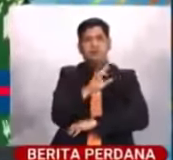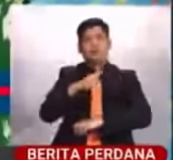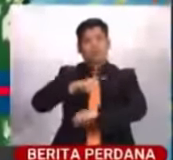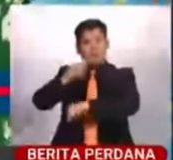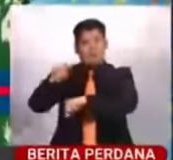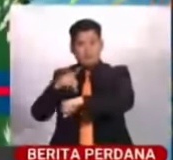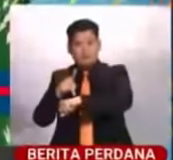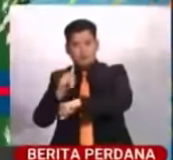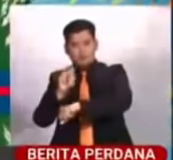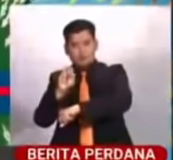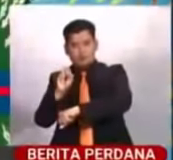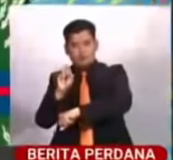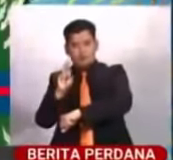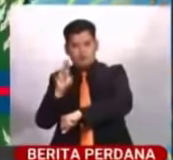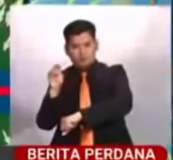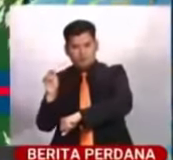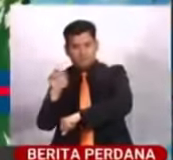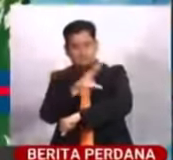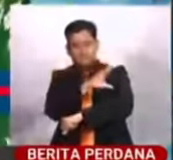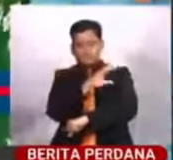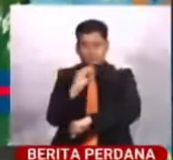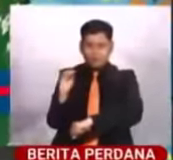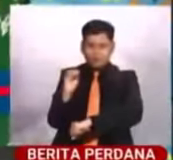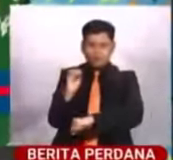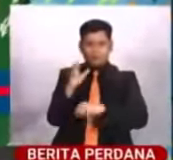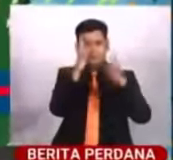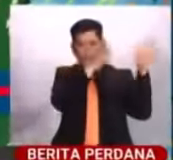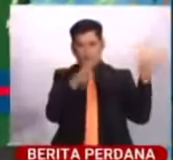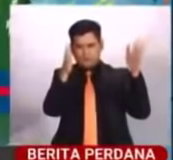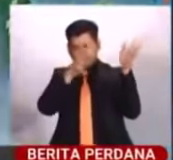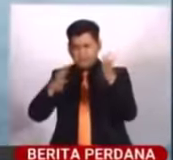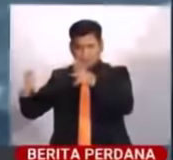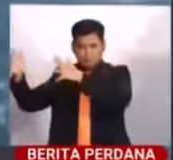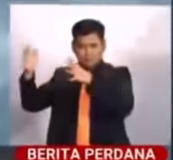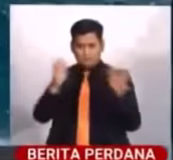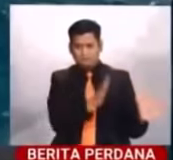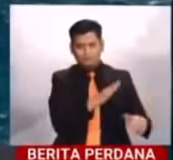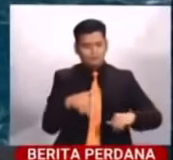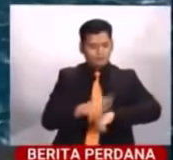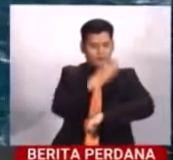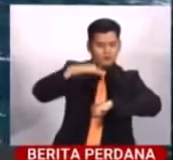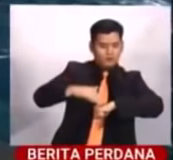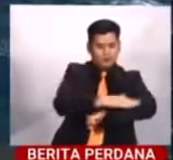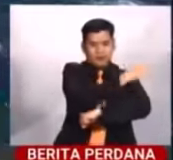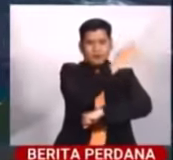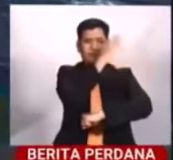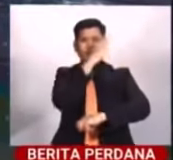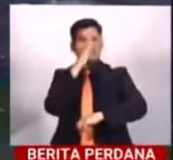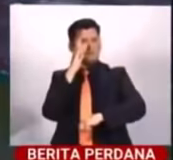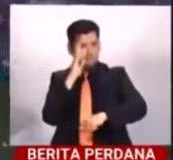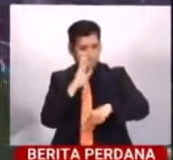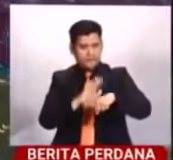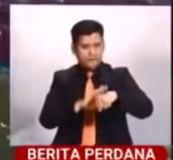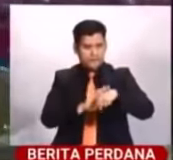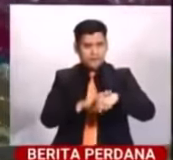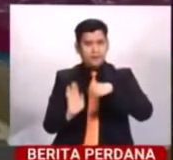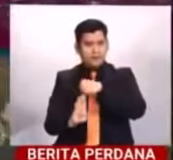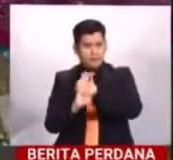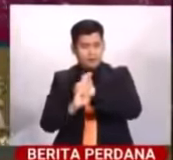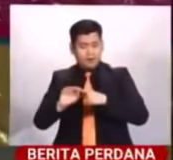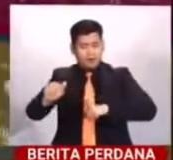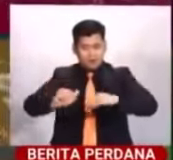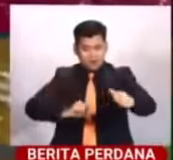melibatkan perairan Bungkuran serta perairan Kondor. Keadaan angin kencang dan laut belura ini adalah amat berbahaya kepada semua aktiviti